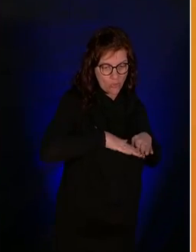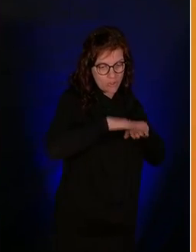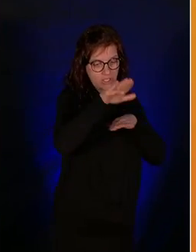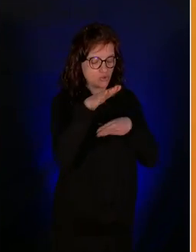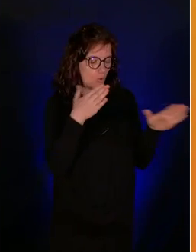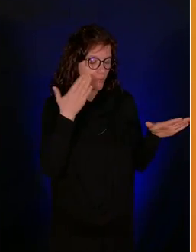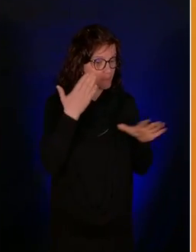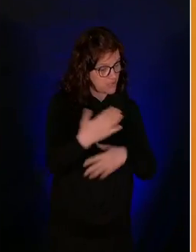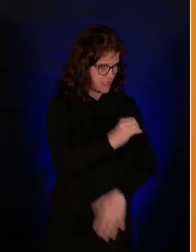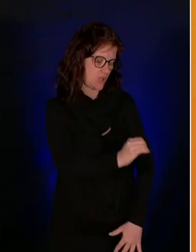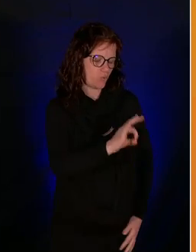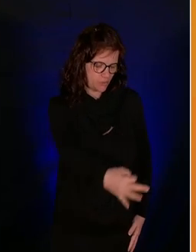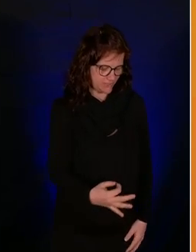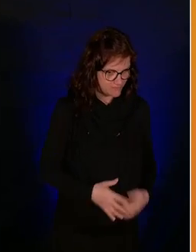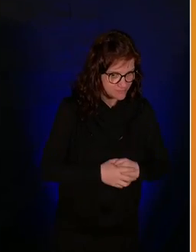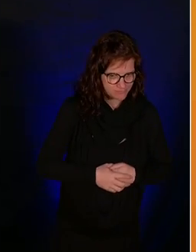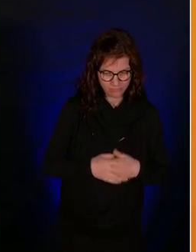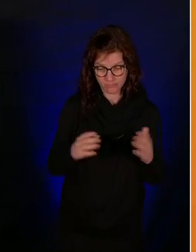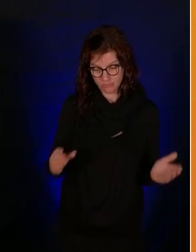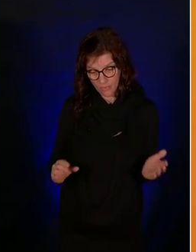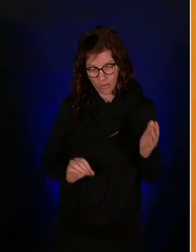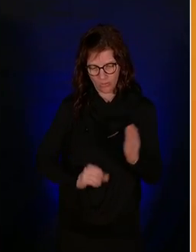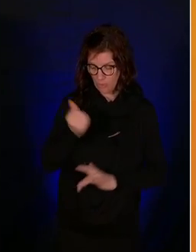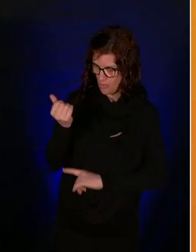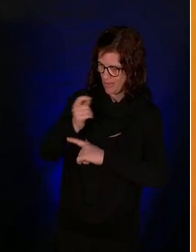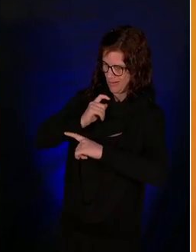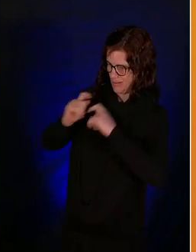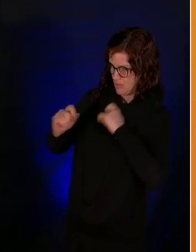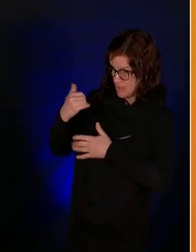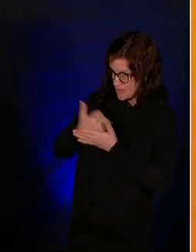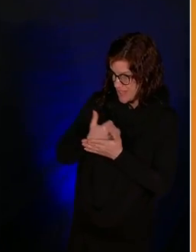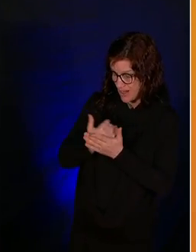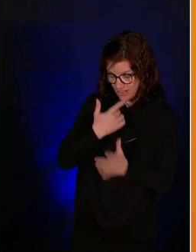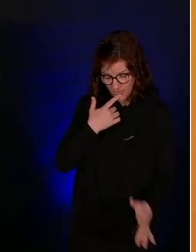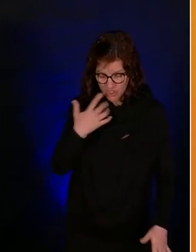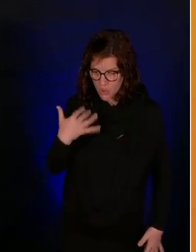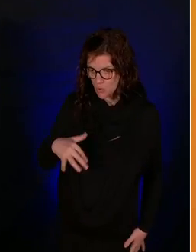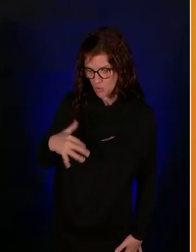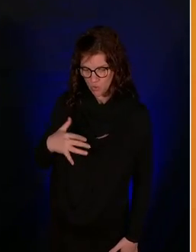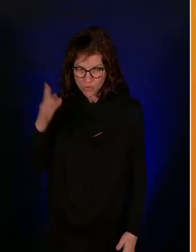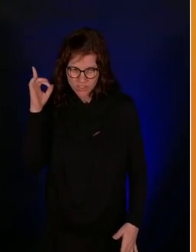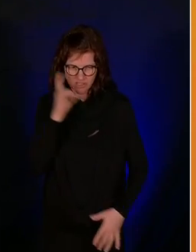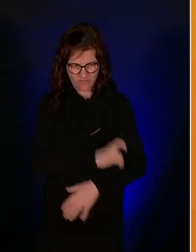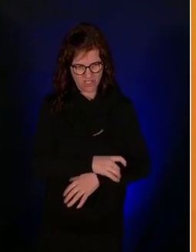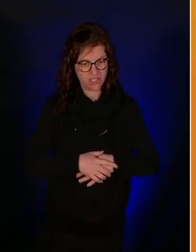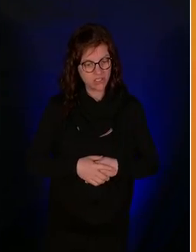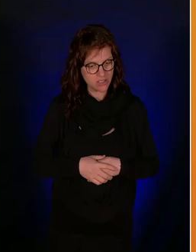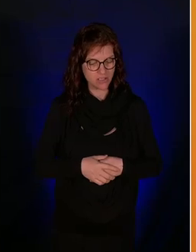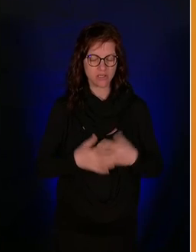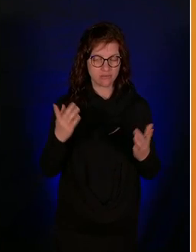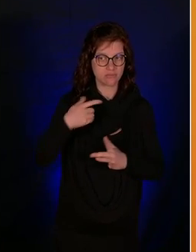zéro. Dès notre première négociation de salaire, le ton a été donné. Notre